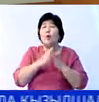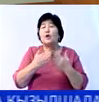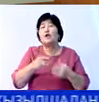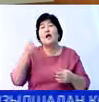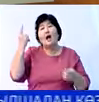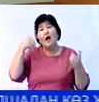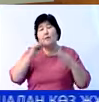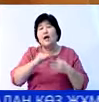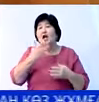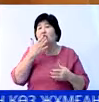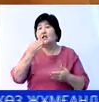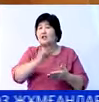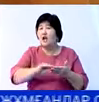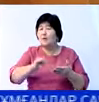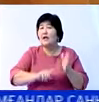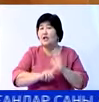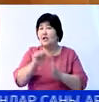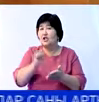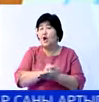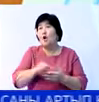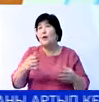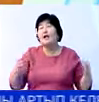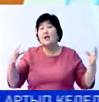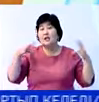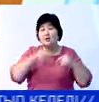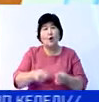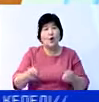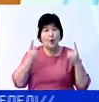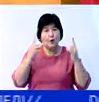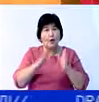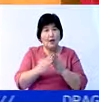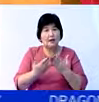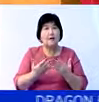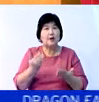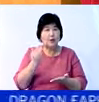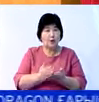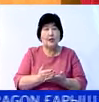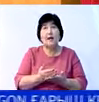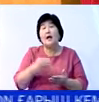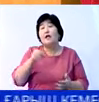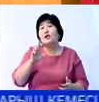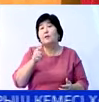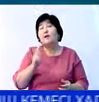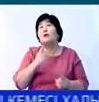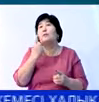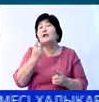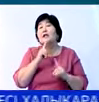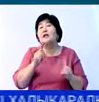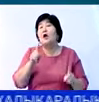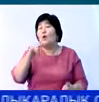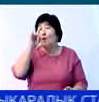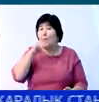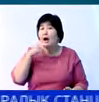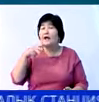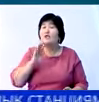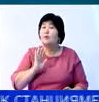мақалалар, шетелдерде 30 шақты мақала шыққан екен. Бәрін басын жинақтағанда үлкен кітаптар жүйесін құрайды екен. Тебегеновтың тағы бір ерекше тұсы ол қазақ